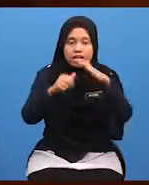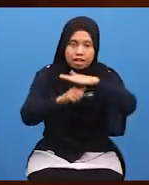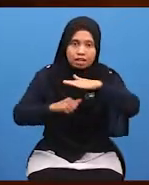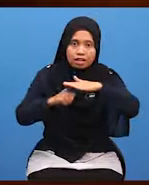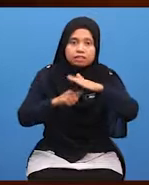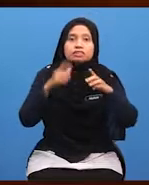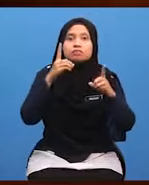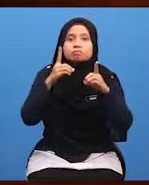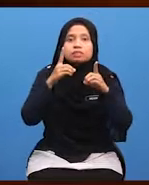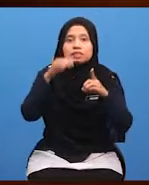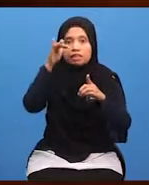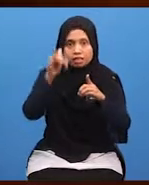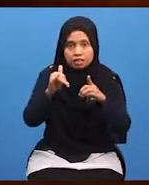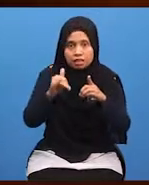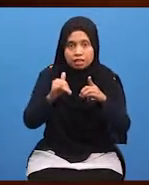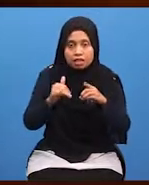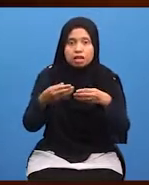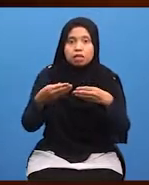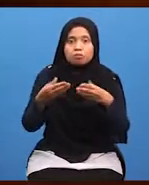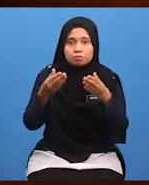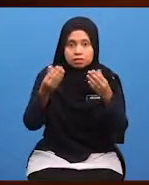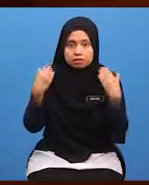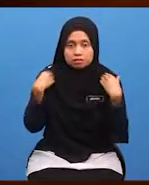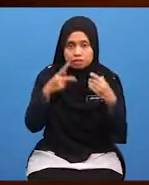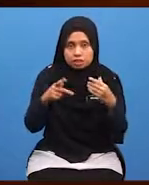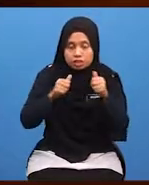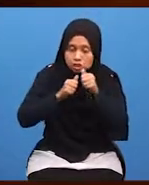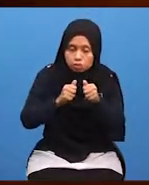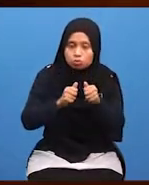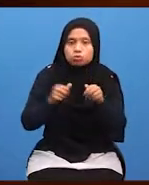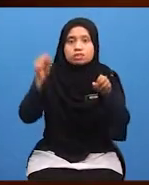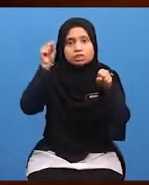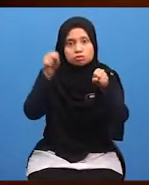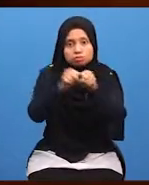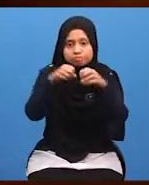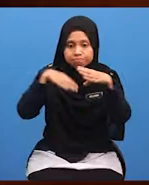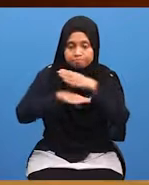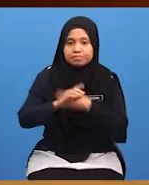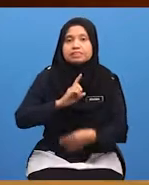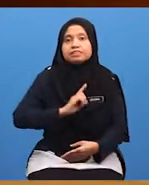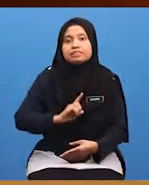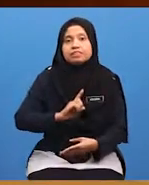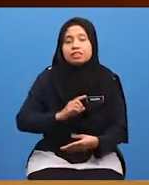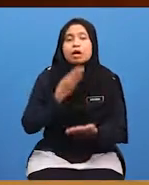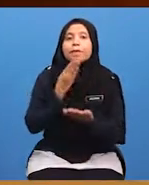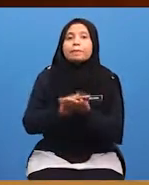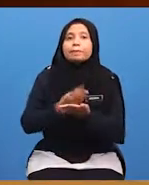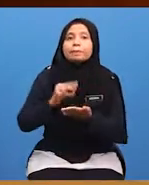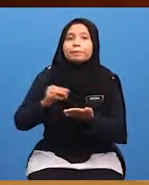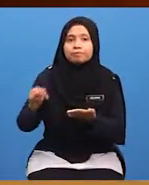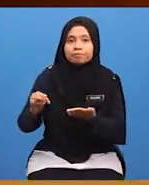asas-asas pendidikan yang menganjurkan ikut kesesuaian di dalam agama Islam. Baiklah para